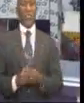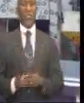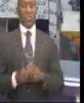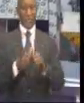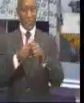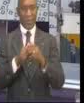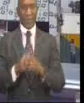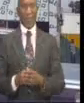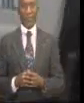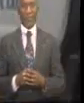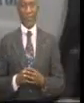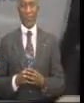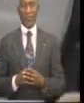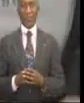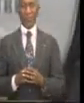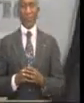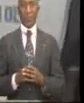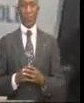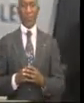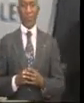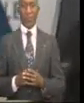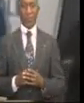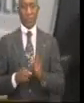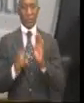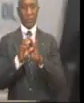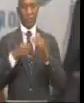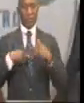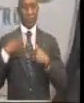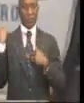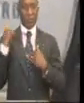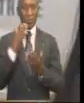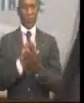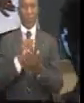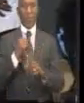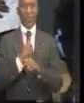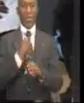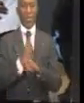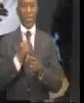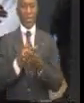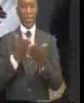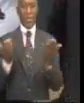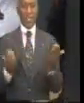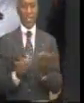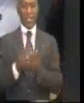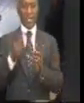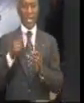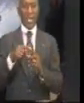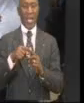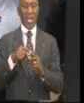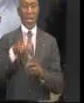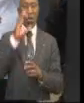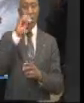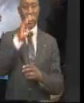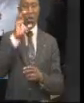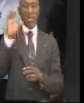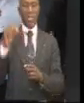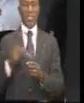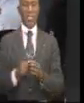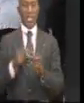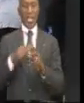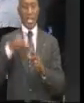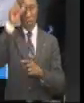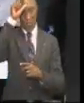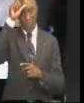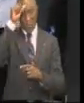C'est un mouvement de grève déclenché par l'intersyndicale ce jeudi matin à l'OCC Lubumbashi. Au lieu d'être à leur poste de travail habituel,